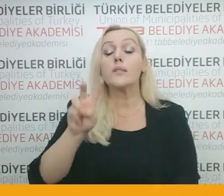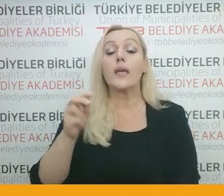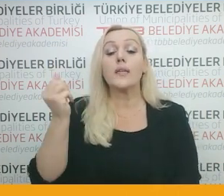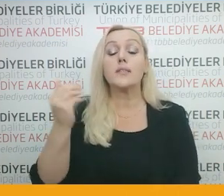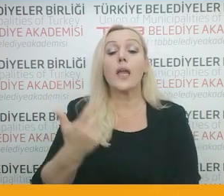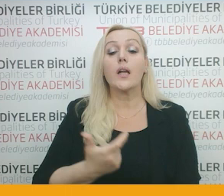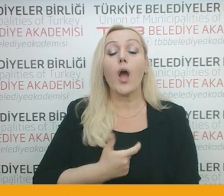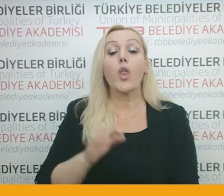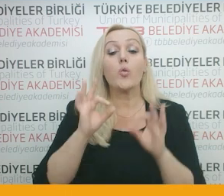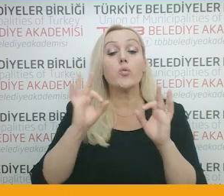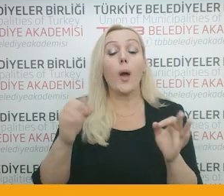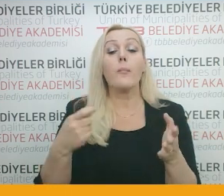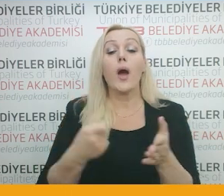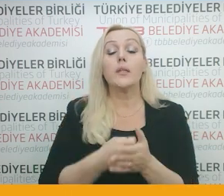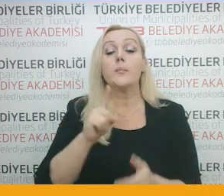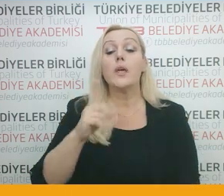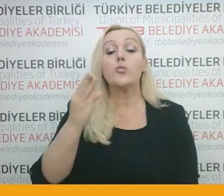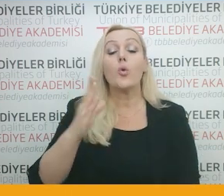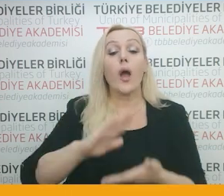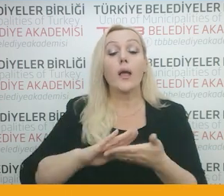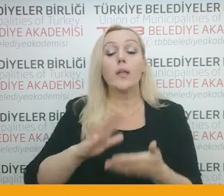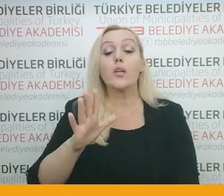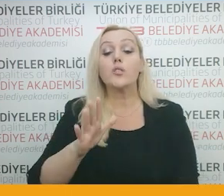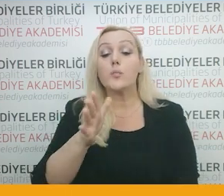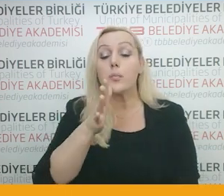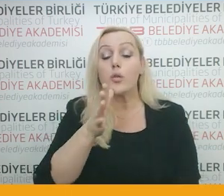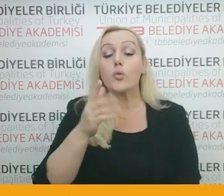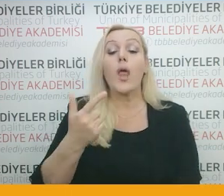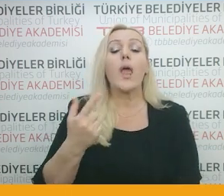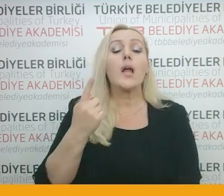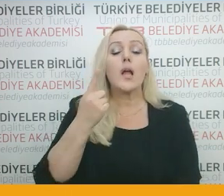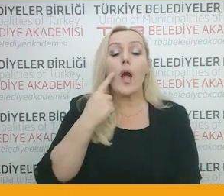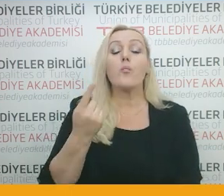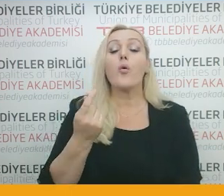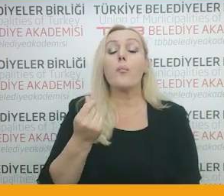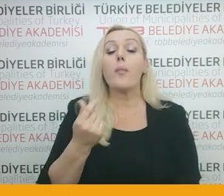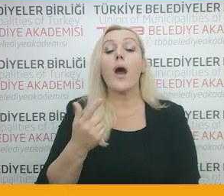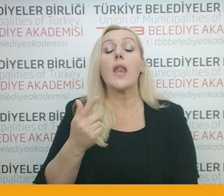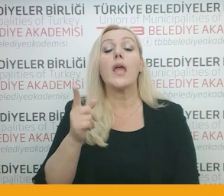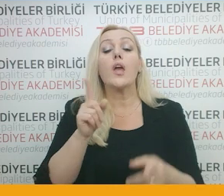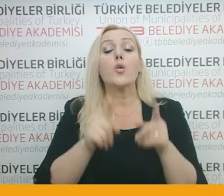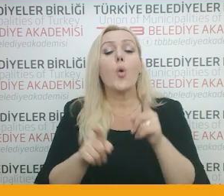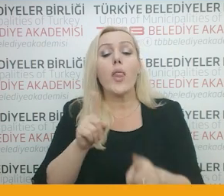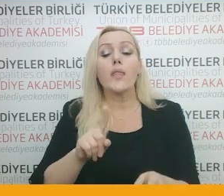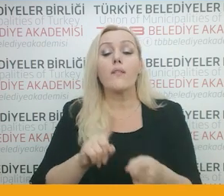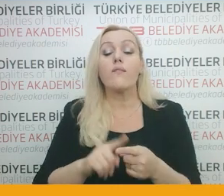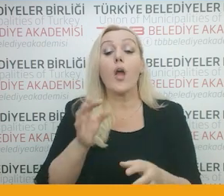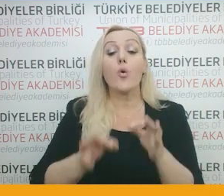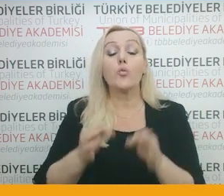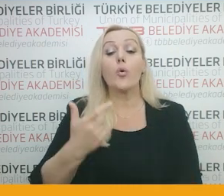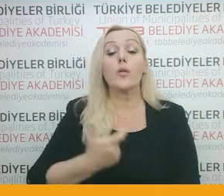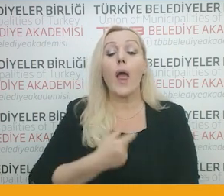tam olarak ismi bildiğiniz gibi birçok arkadaşımız biliyordur bunu. Kamu Mali Yönetim ve Kontrol Kanunu. 1050 sayılı